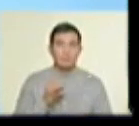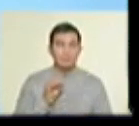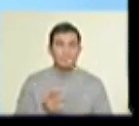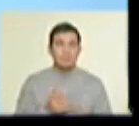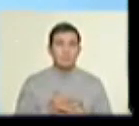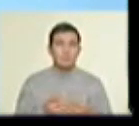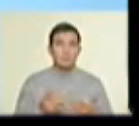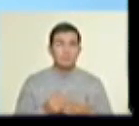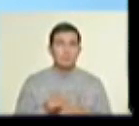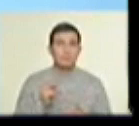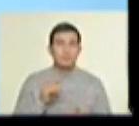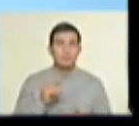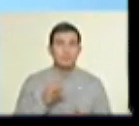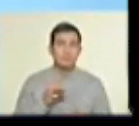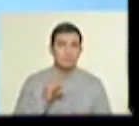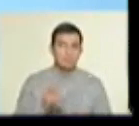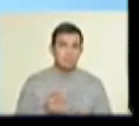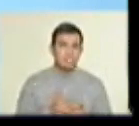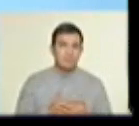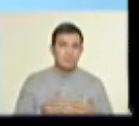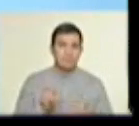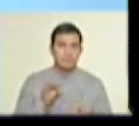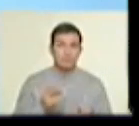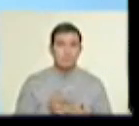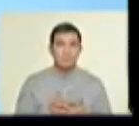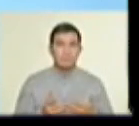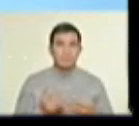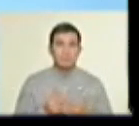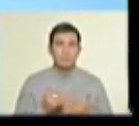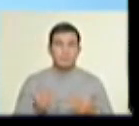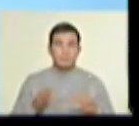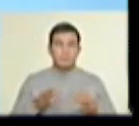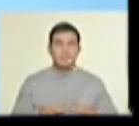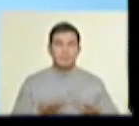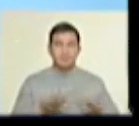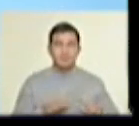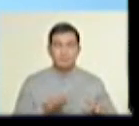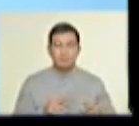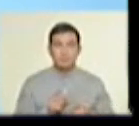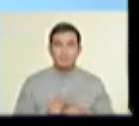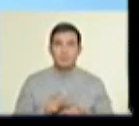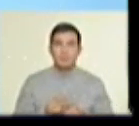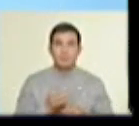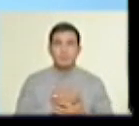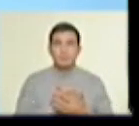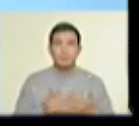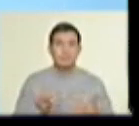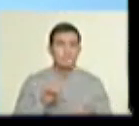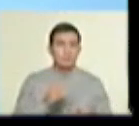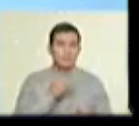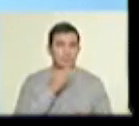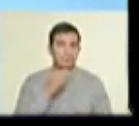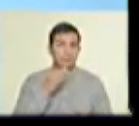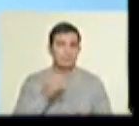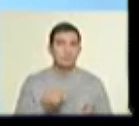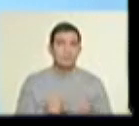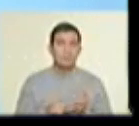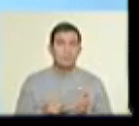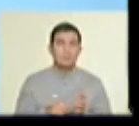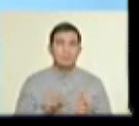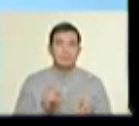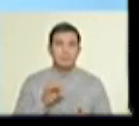soyariq, jinariq, belariq singari joylar ko'p. Shu bois